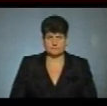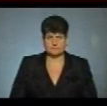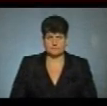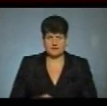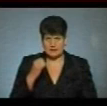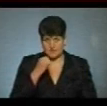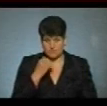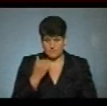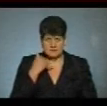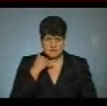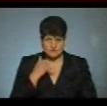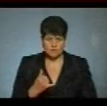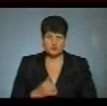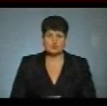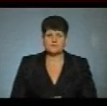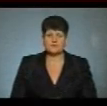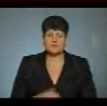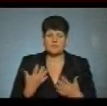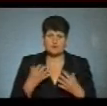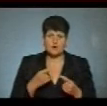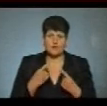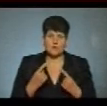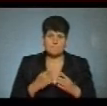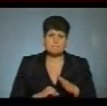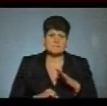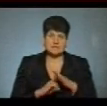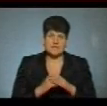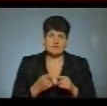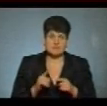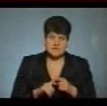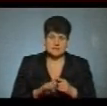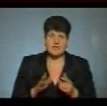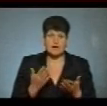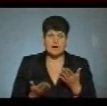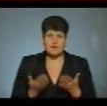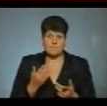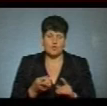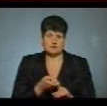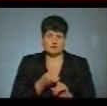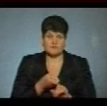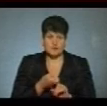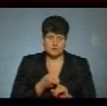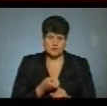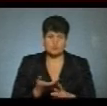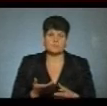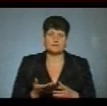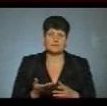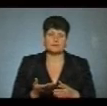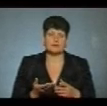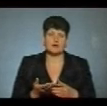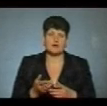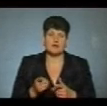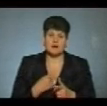Дякую вам за дзвіночок. Як ми говорили раніше, підстави – це або контакт з людиною, яка хвора на коронавірус. Або епіданамнез.